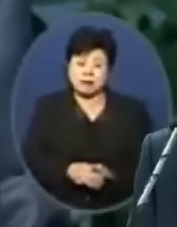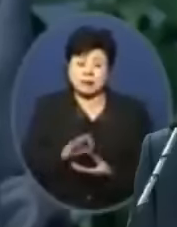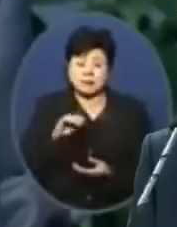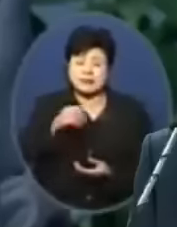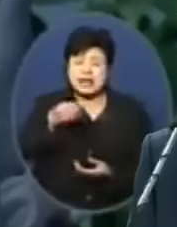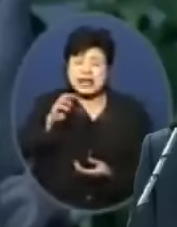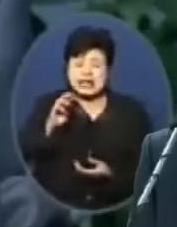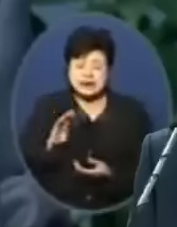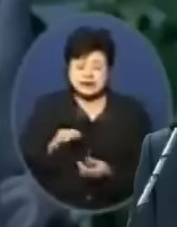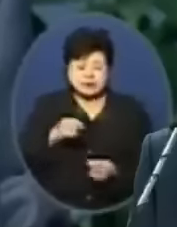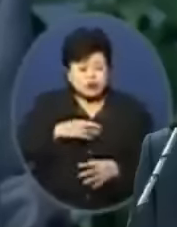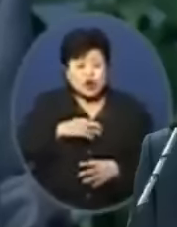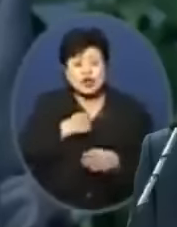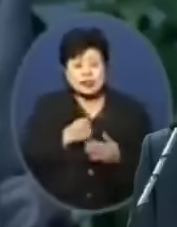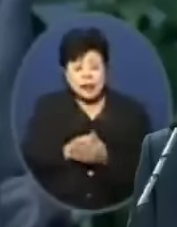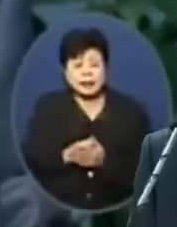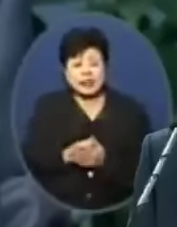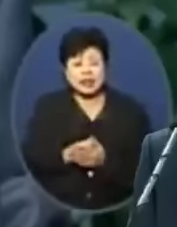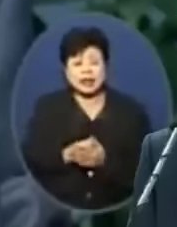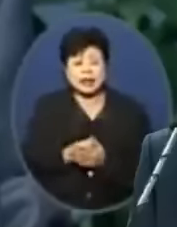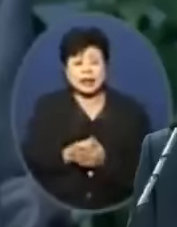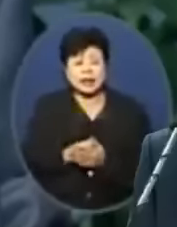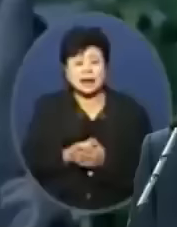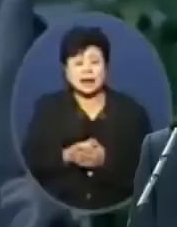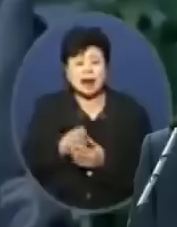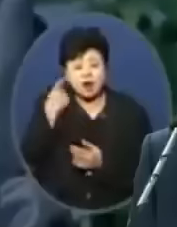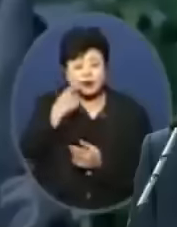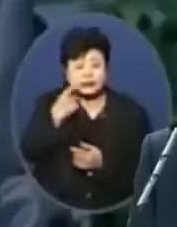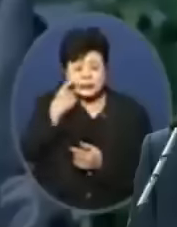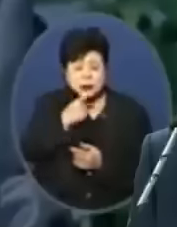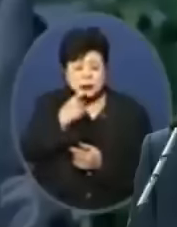빌립은 두려워해서 얼굴이 새노라졌습니다.